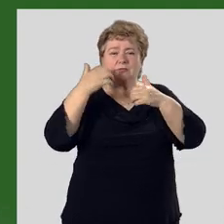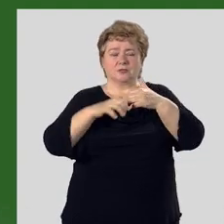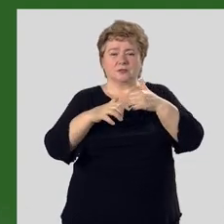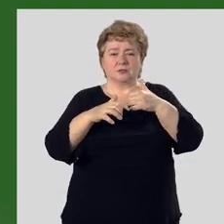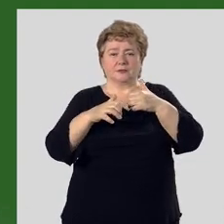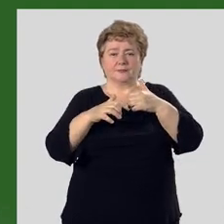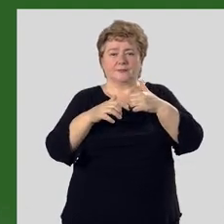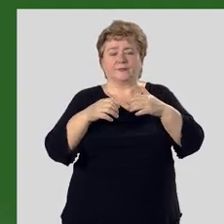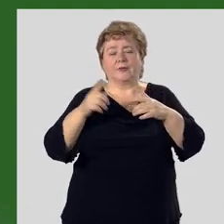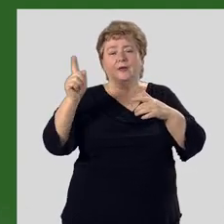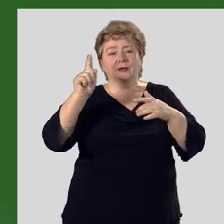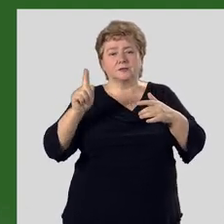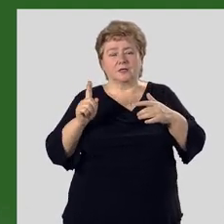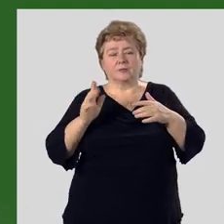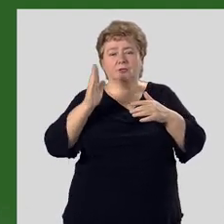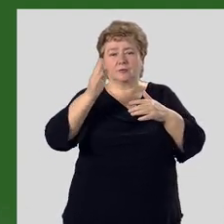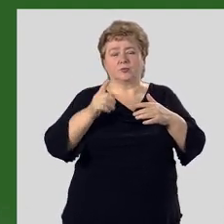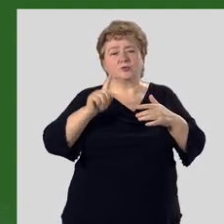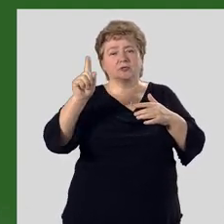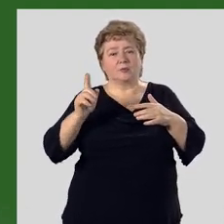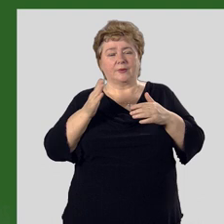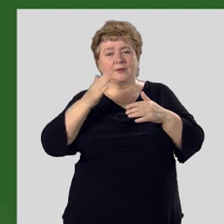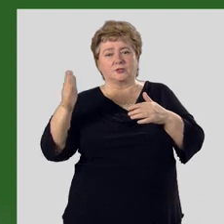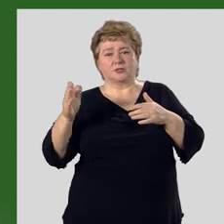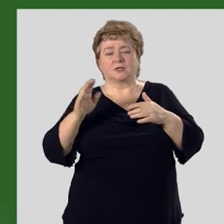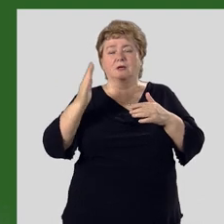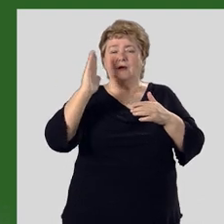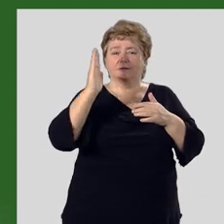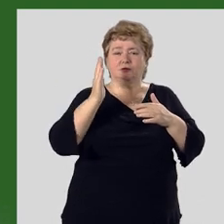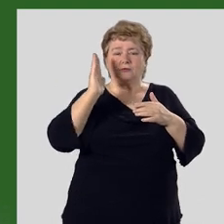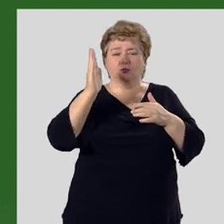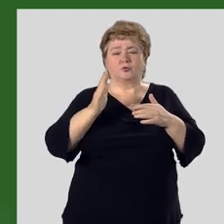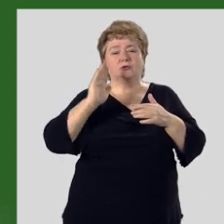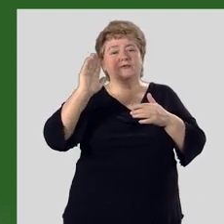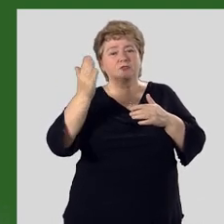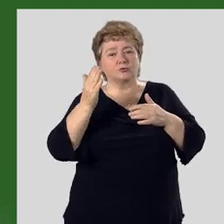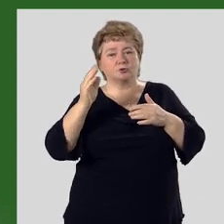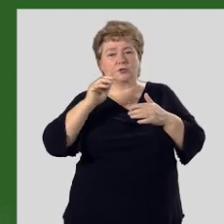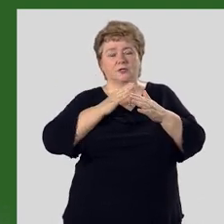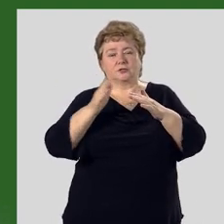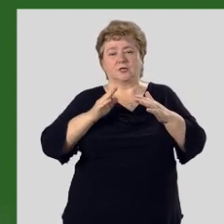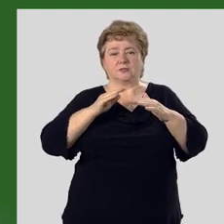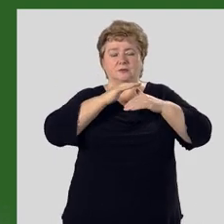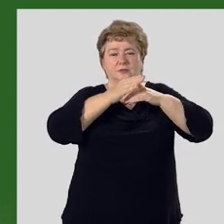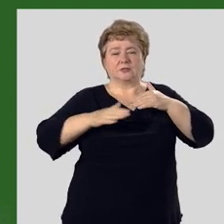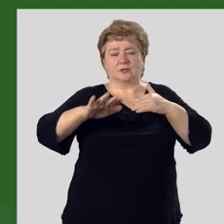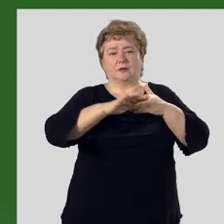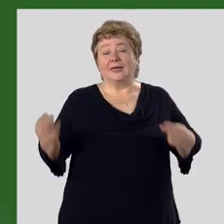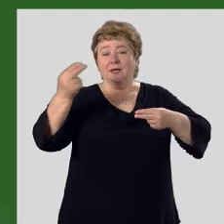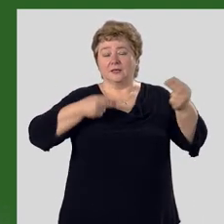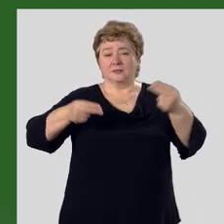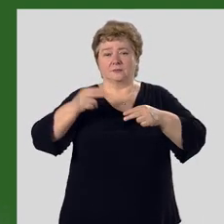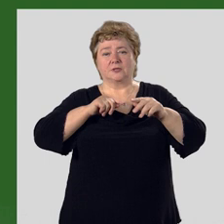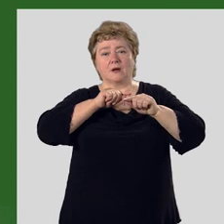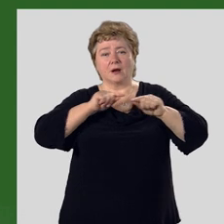посередине. К западу будет западная часть, а к востоку – восточная часть материка.